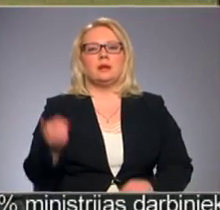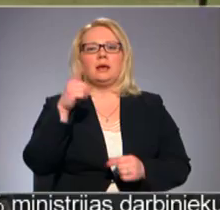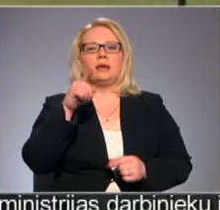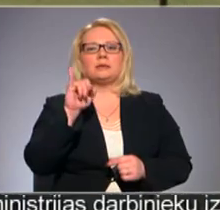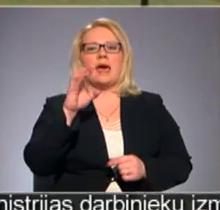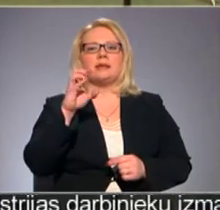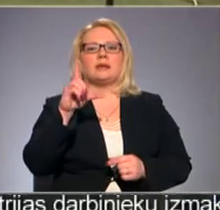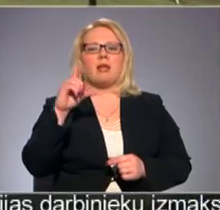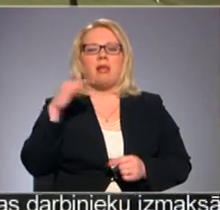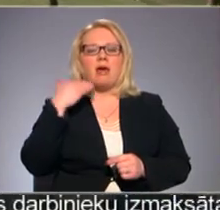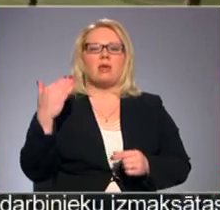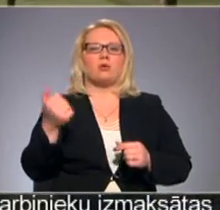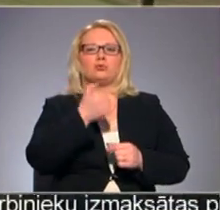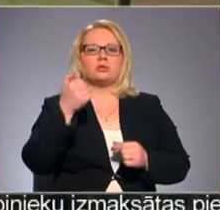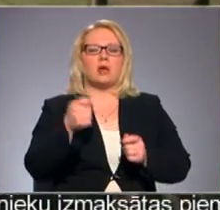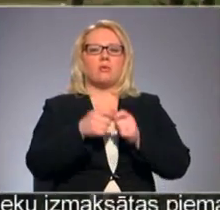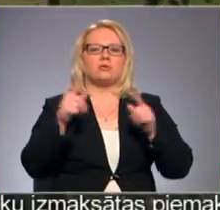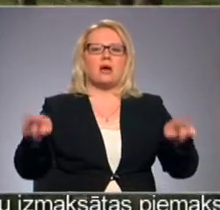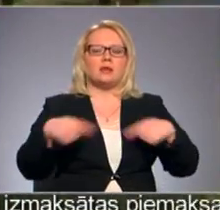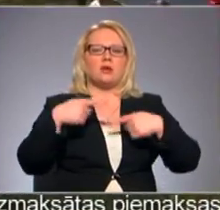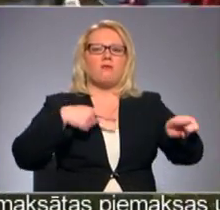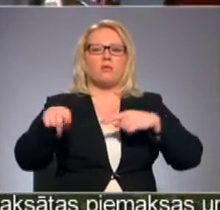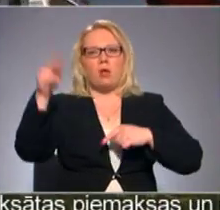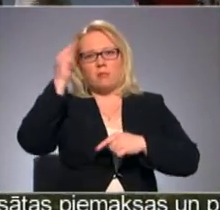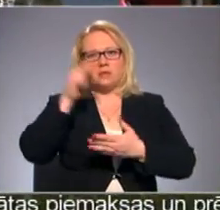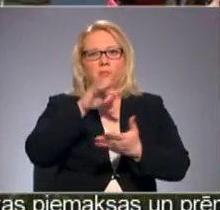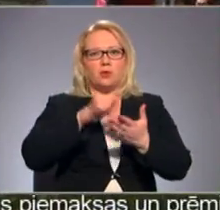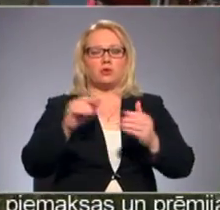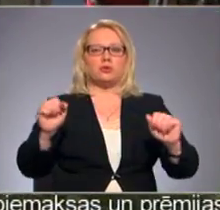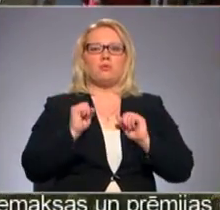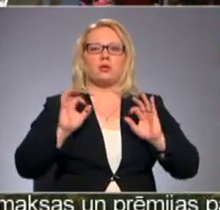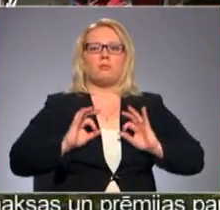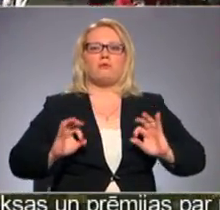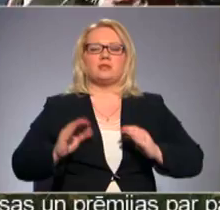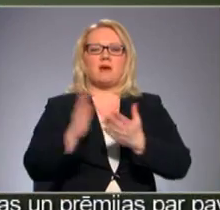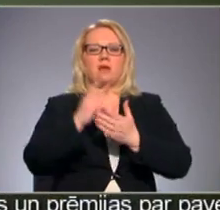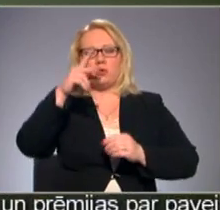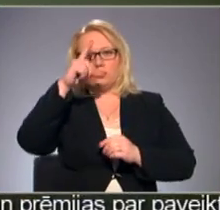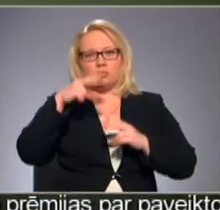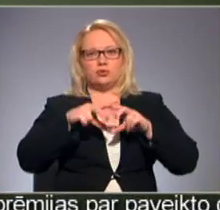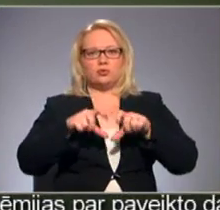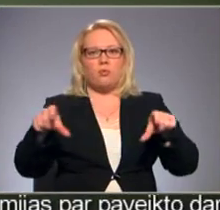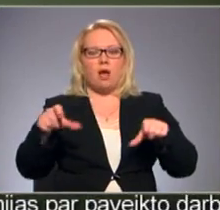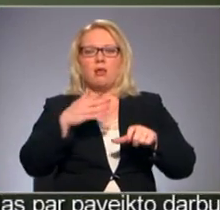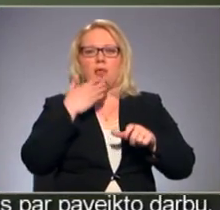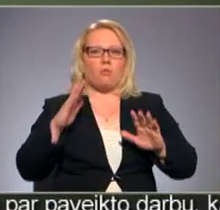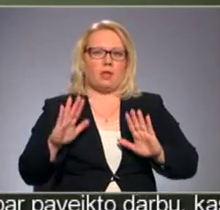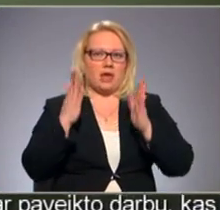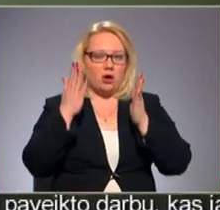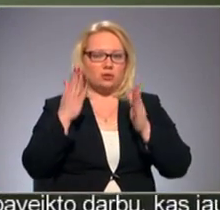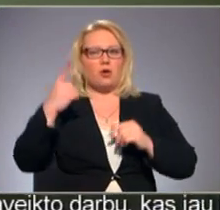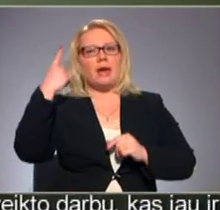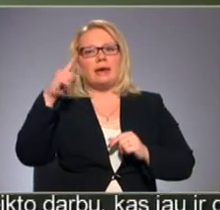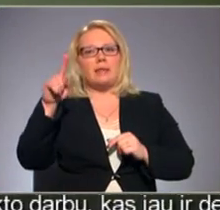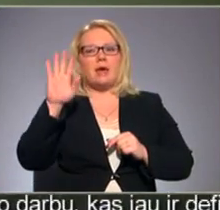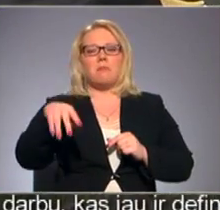Staicelē jau vairākus gadus attīstīts futbola mācību centrs, un sporta profesionālās vidusskolas izveida nav nejaušība, jo ideja